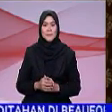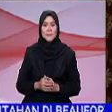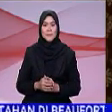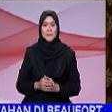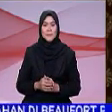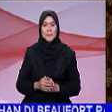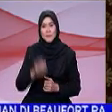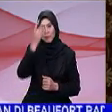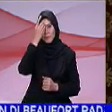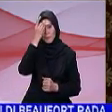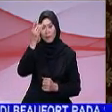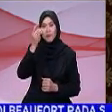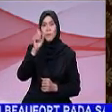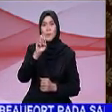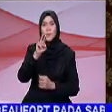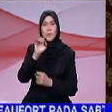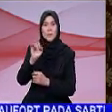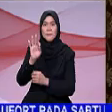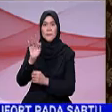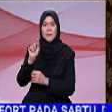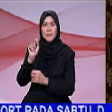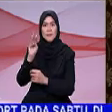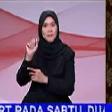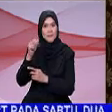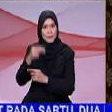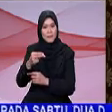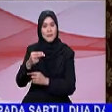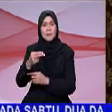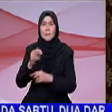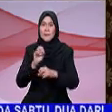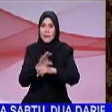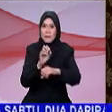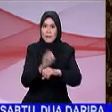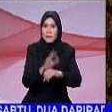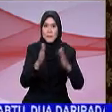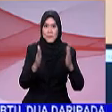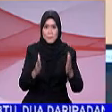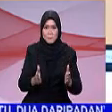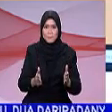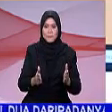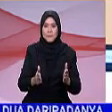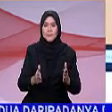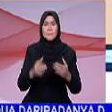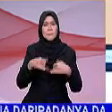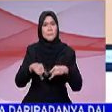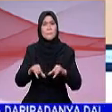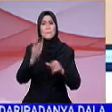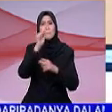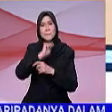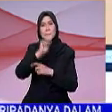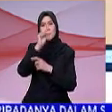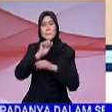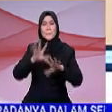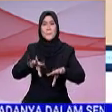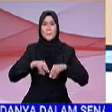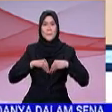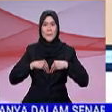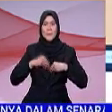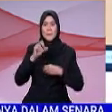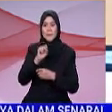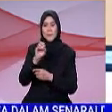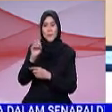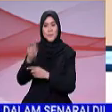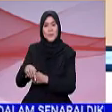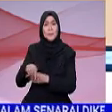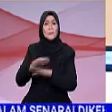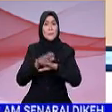Sehubungan itu, Datuk Seri Fatimah Abdullah menasihatkan masyarakat khasnya di negeri ini untuk terus tabah dan akur dengan SOP dan